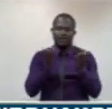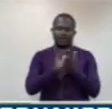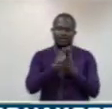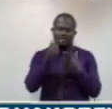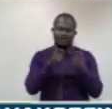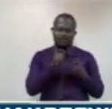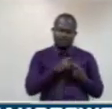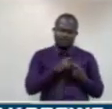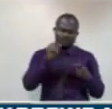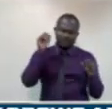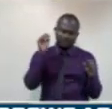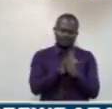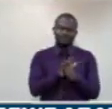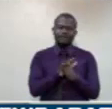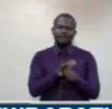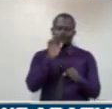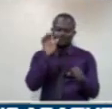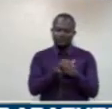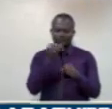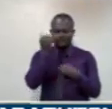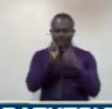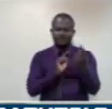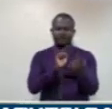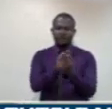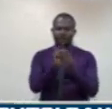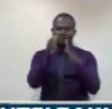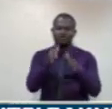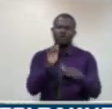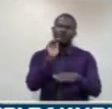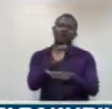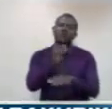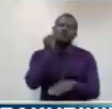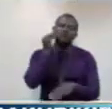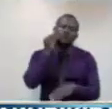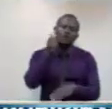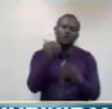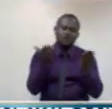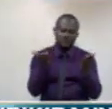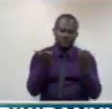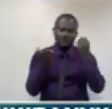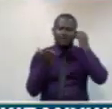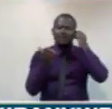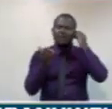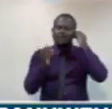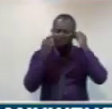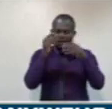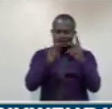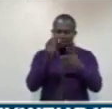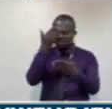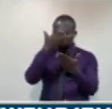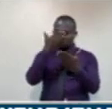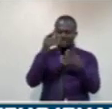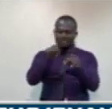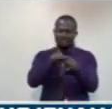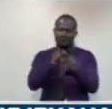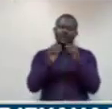kintu cyarambabazaga cyane cyane cyane nk'iyo nahuraga n'umuntu akambaza ngo iwanyu nihe kuba wahura n'abantu wabona Musa ukavuga utahari